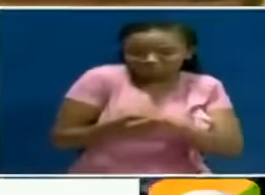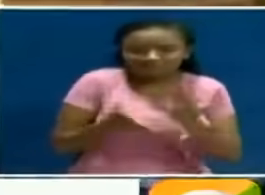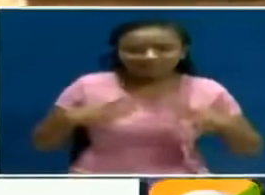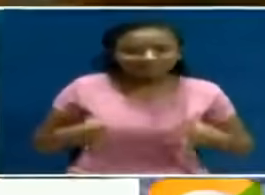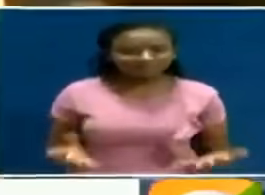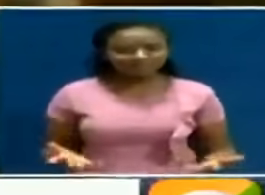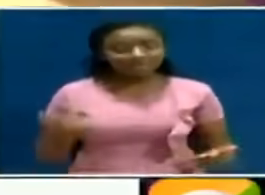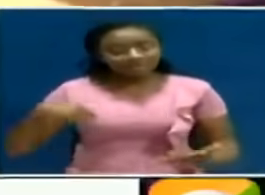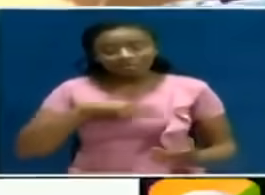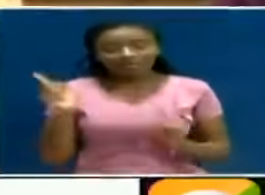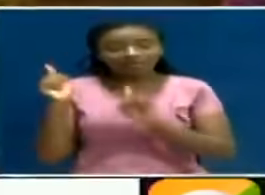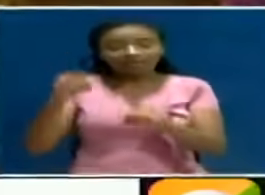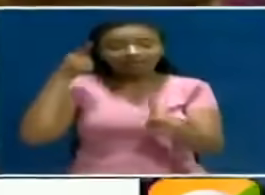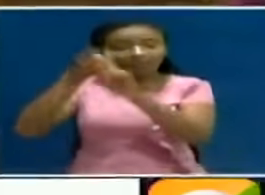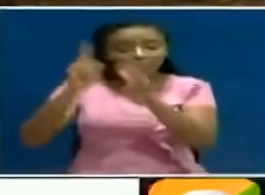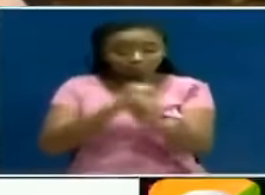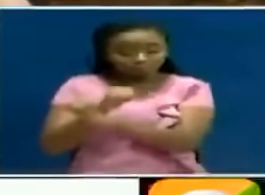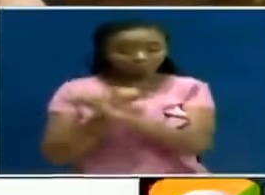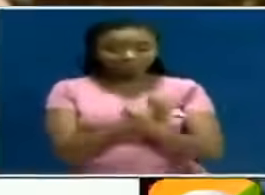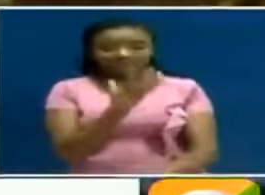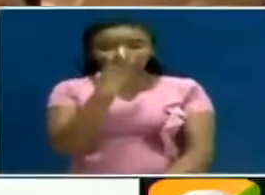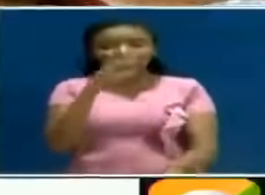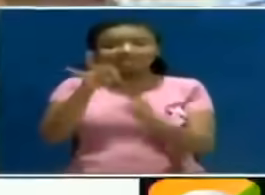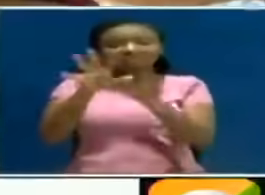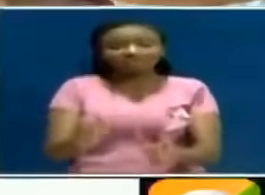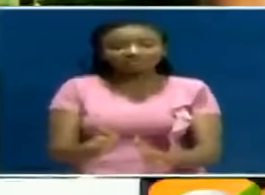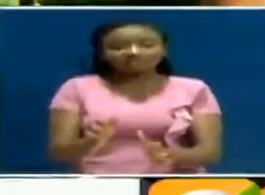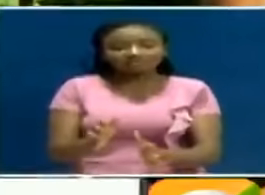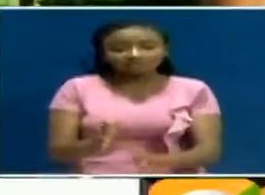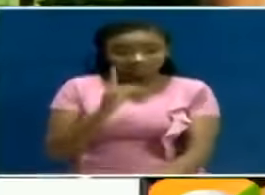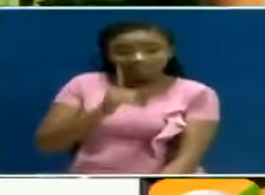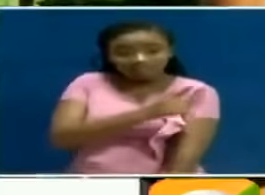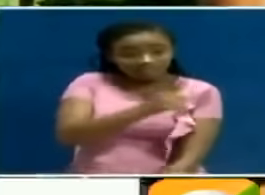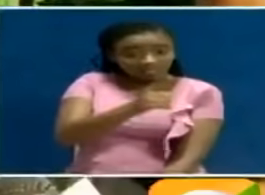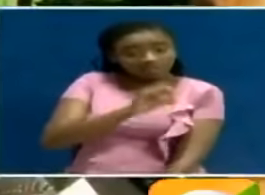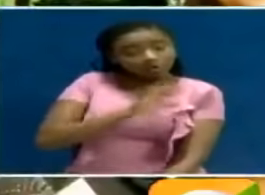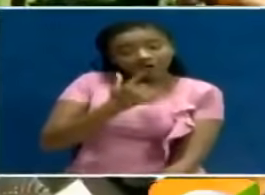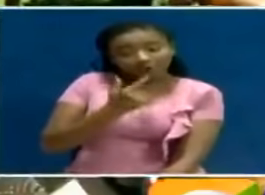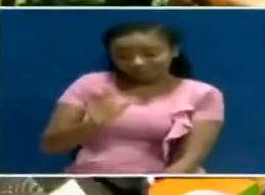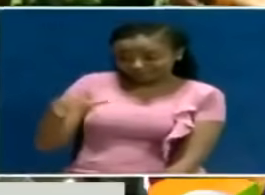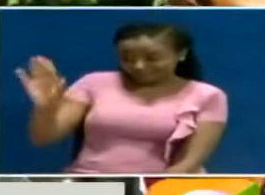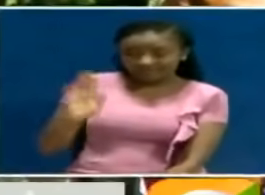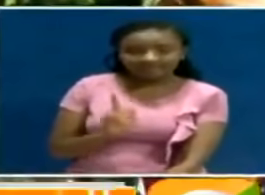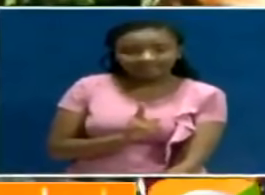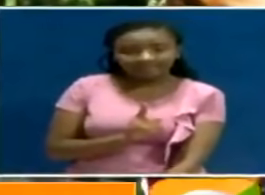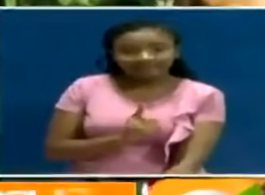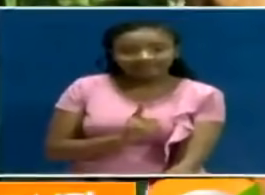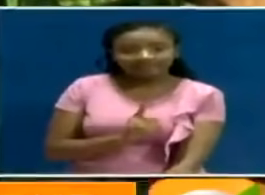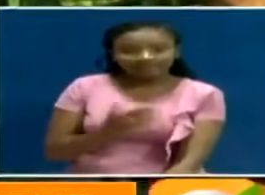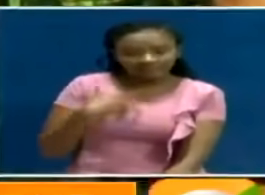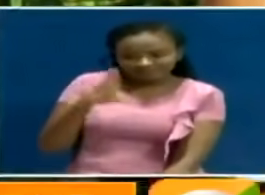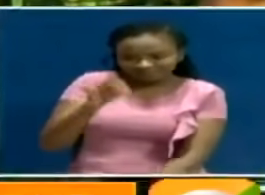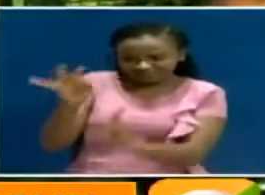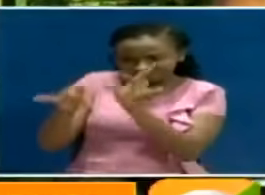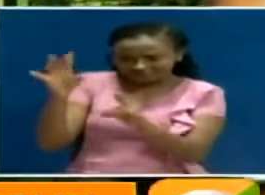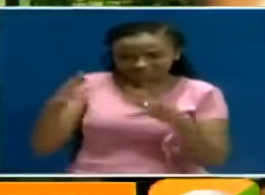votes. We are here to protect ODM votes. Hawa ni watu wako. Na umewekwa pingu. Tuko na watu kadhaa ambaye